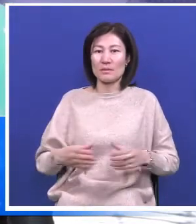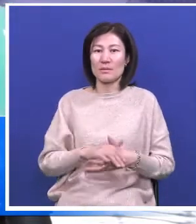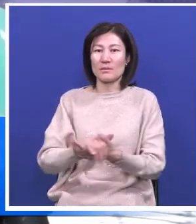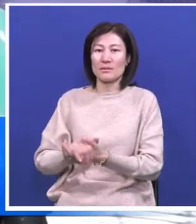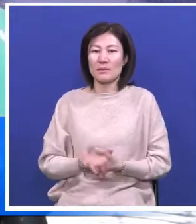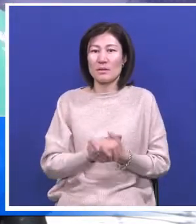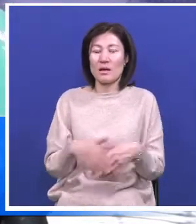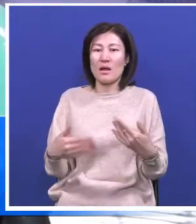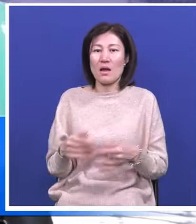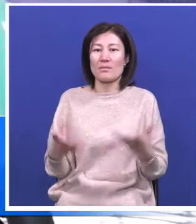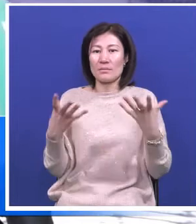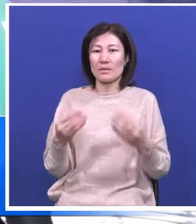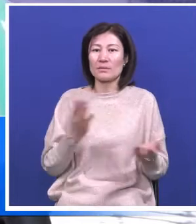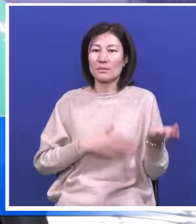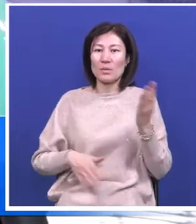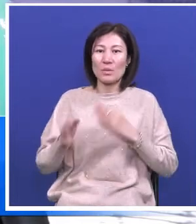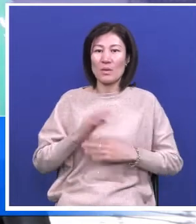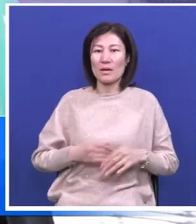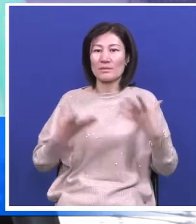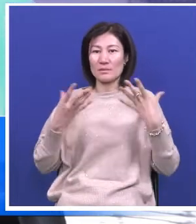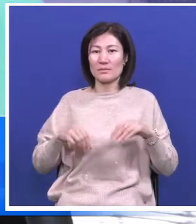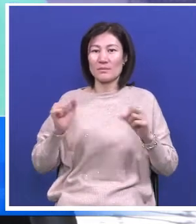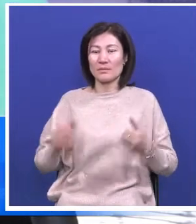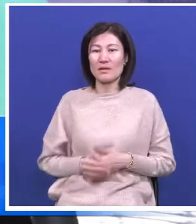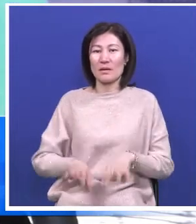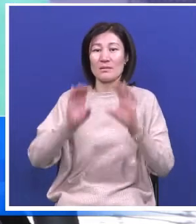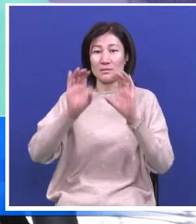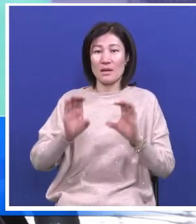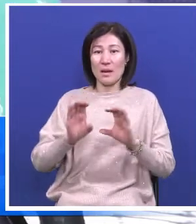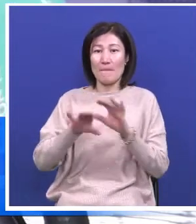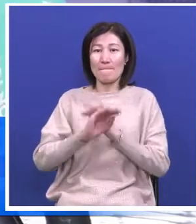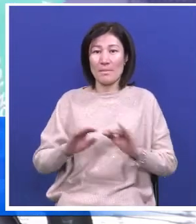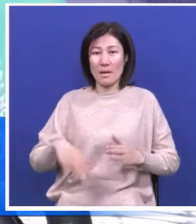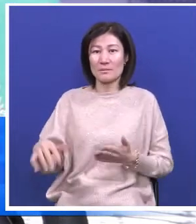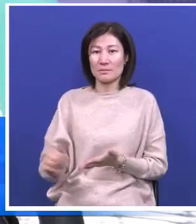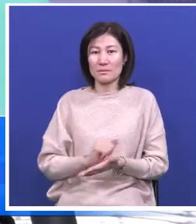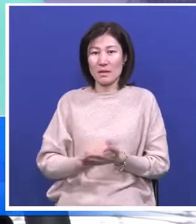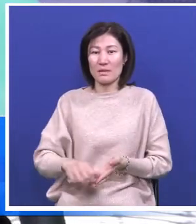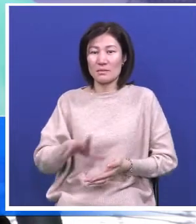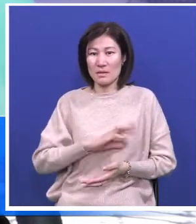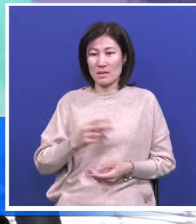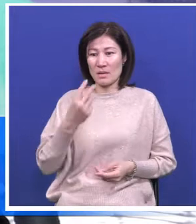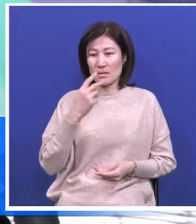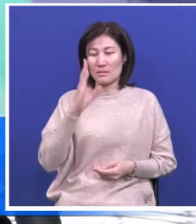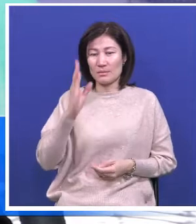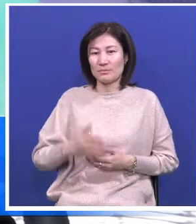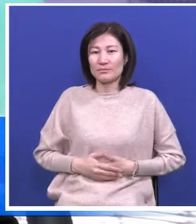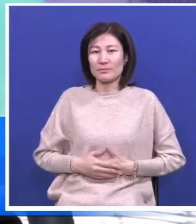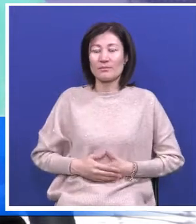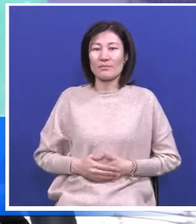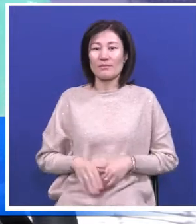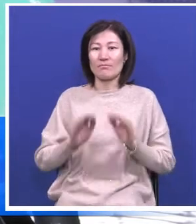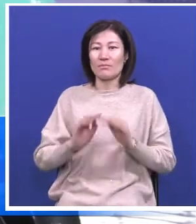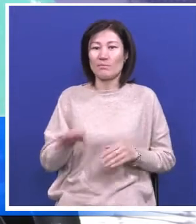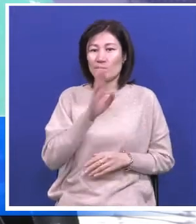спорт кешенін ашыпты. Өте қуандық. Бәрі заңды балдарымызды құжаттарын тапсырып, осында балдарымызды әр ата-ана